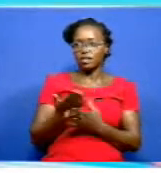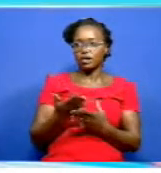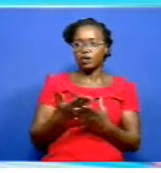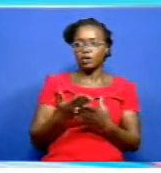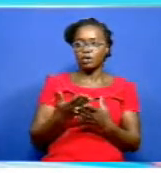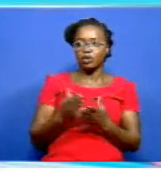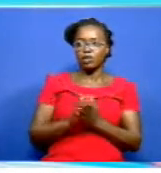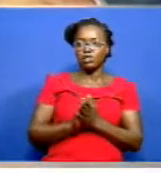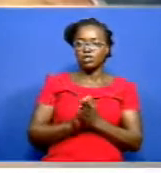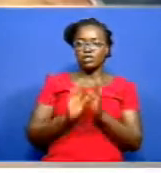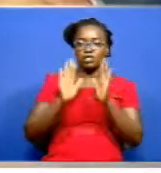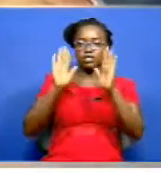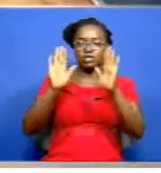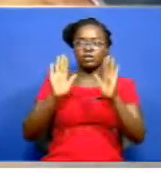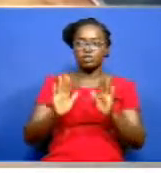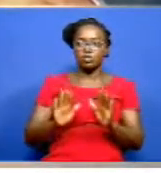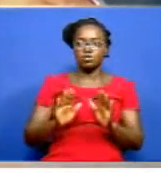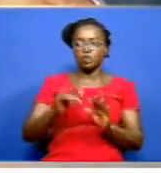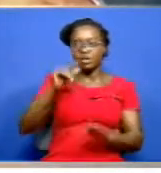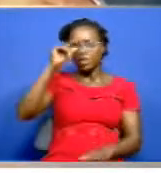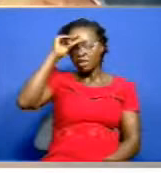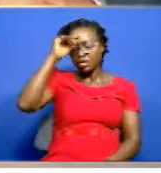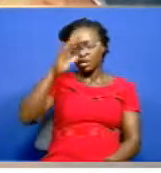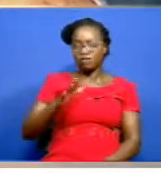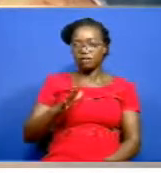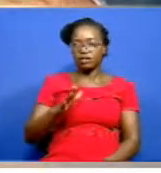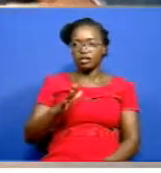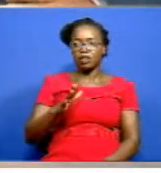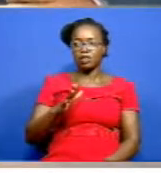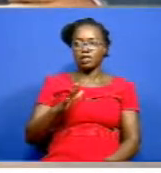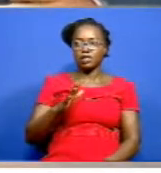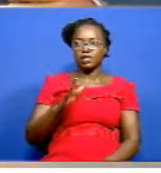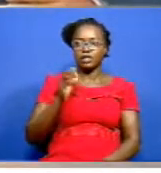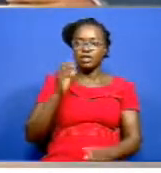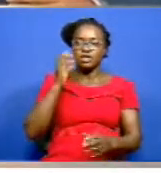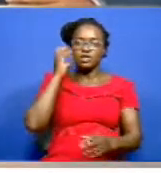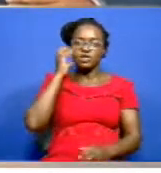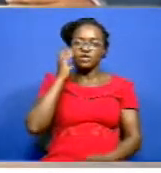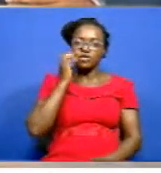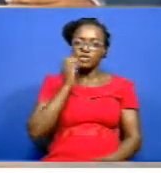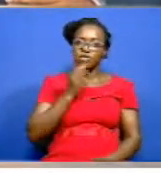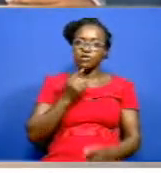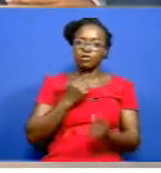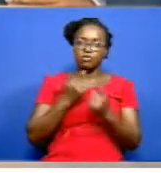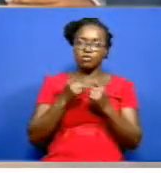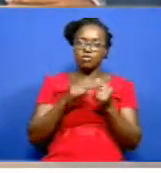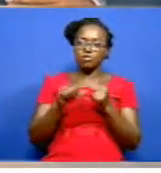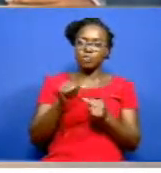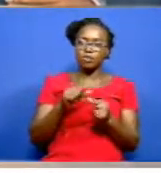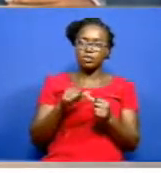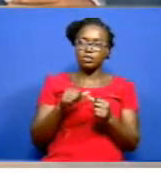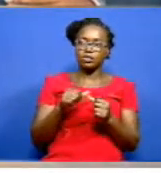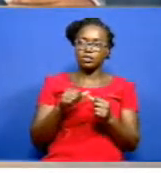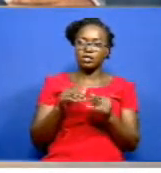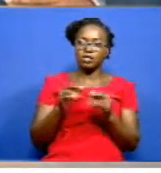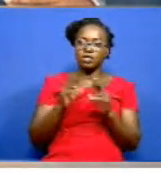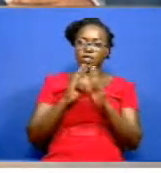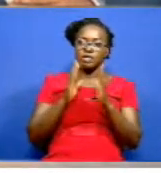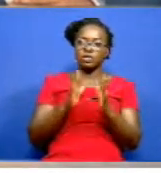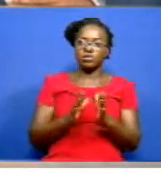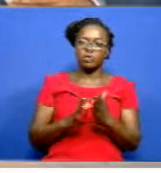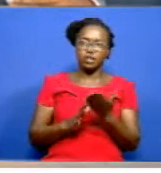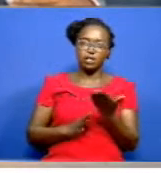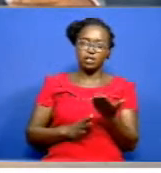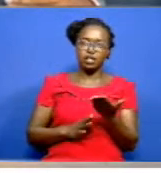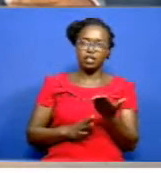katika jiji la Kisumu ambapo gavana wa Kisumu Profesa Anyang' Nyong'o anazungumzia masuala mbalimbali kule, ambapo mwanahabari wetu Wycliffe Okechi uko